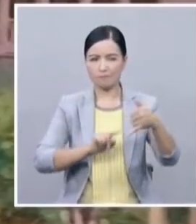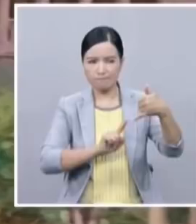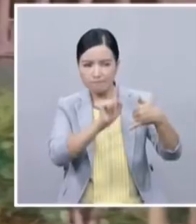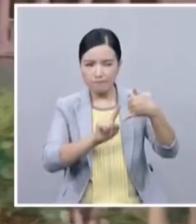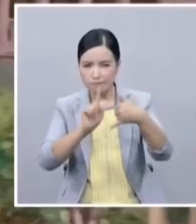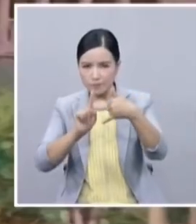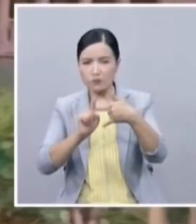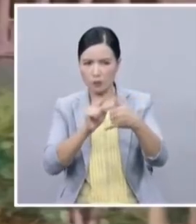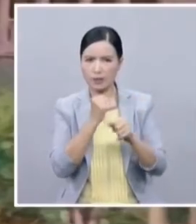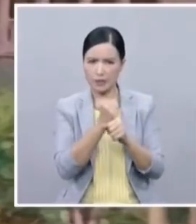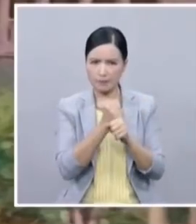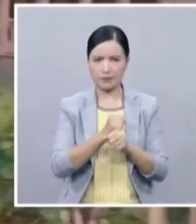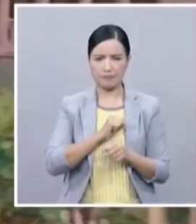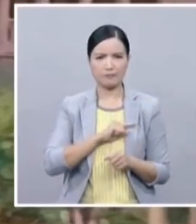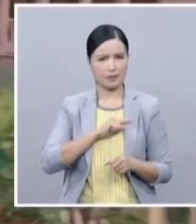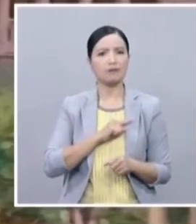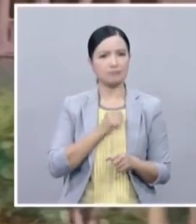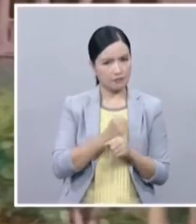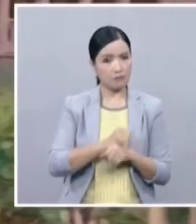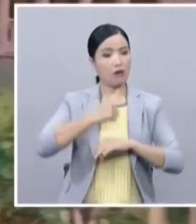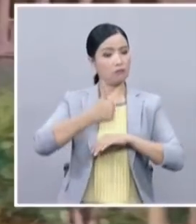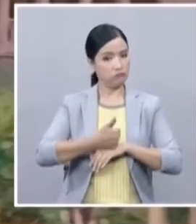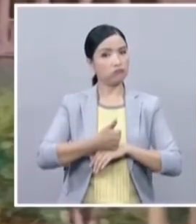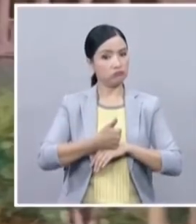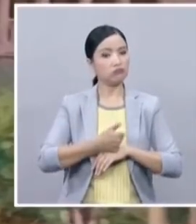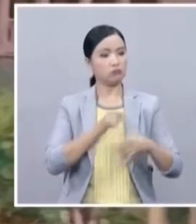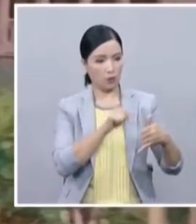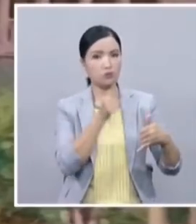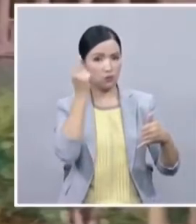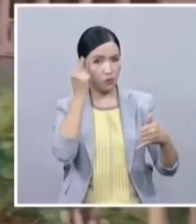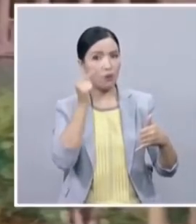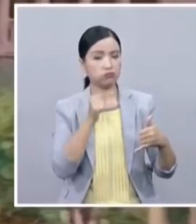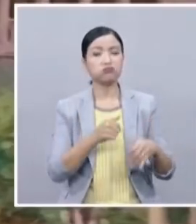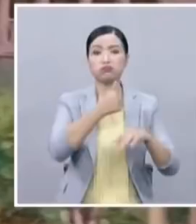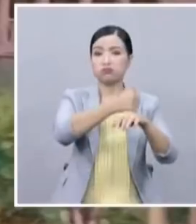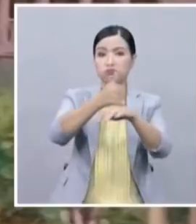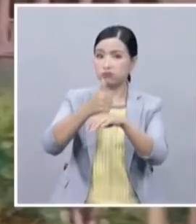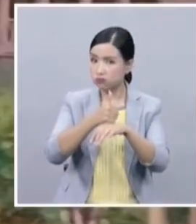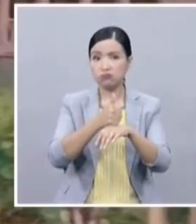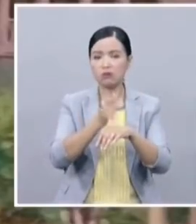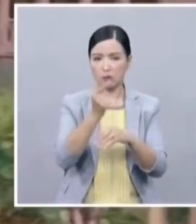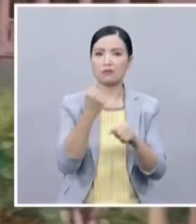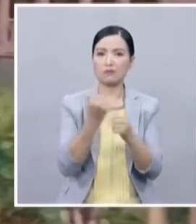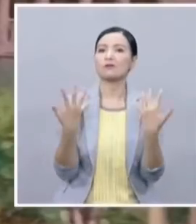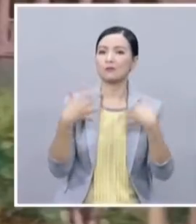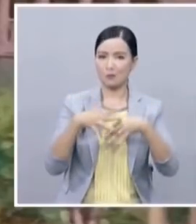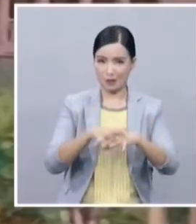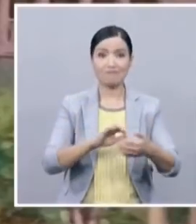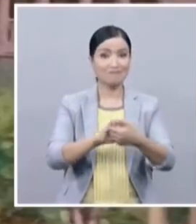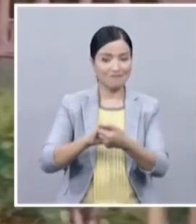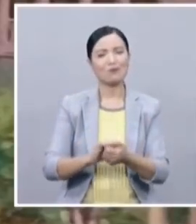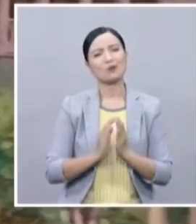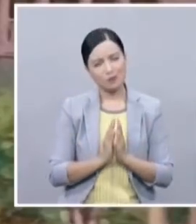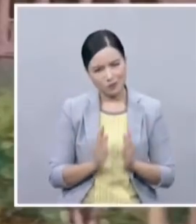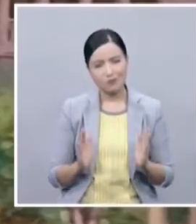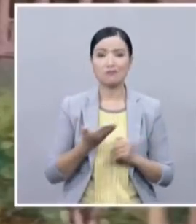ทุกคนต้องทำให้ได้ดีทุกหน้าที่เพราะเป็นผู้บัญชาเขามีผู้บัญชาเป็นจำนวนมากนะครับเพราะนั้นต้องทำงานร่วมกันให้ได้ขอบคุ